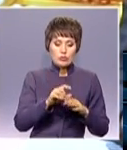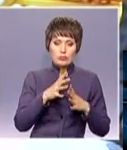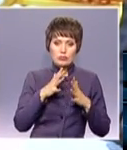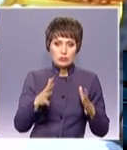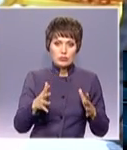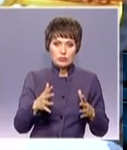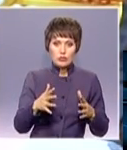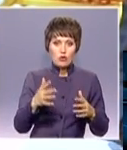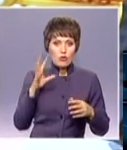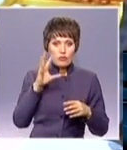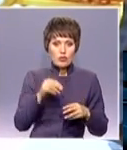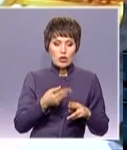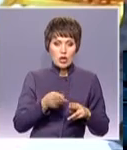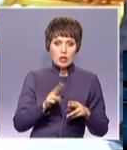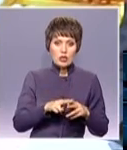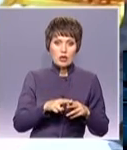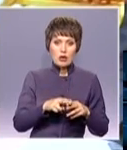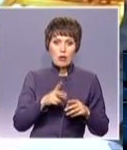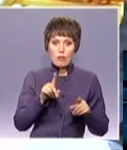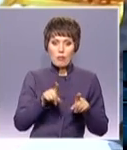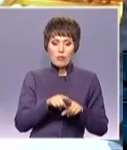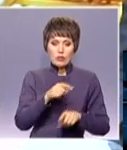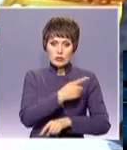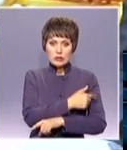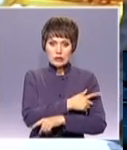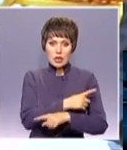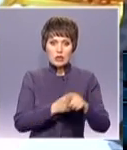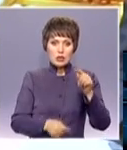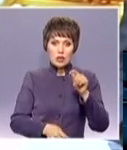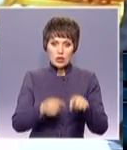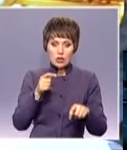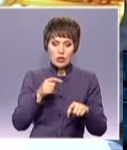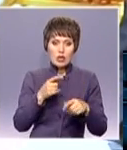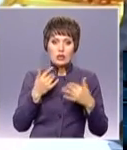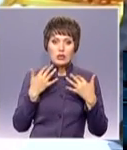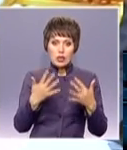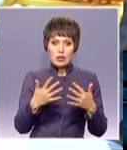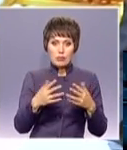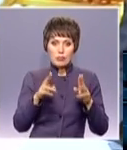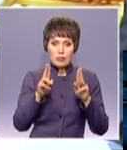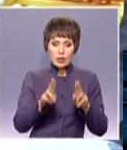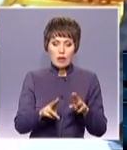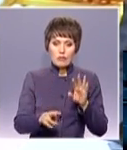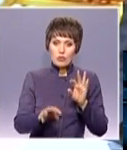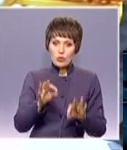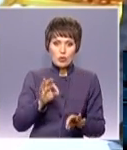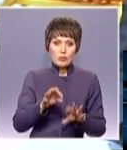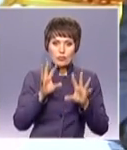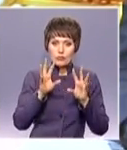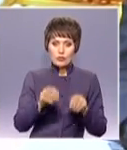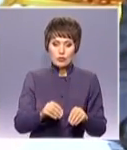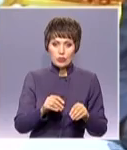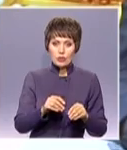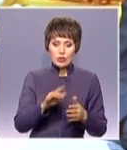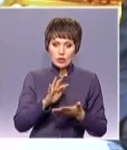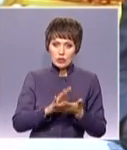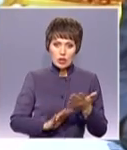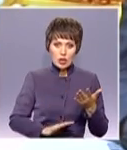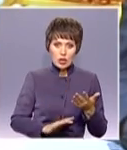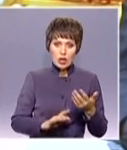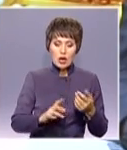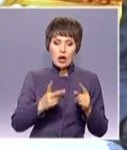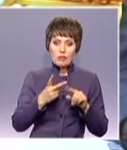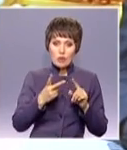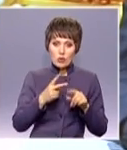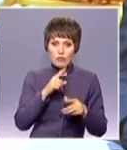это все приводит к нарушению санитарно-гигиенических требований, норм, правил и так далее. Второй вопрос – это